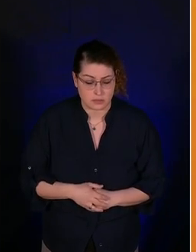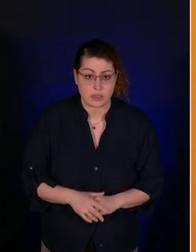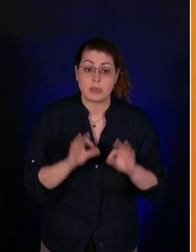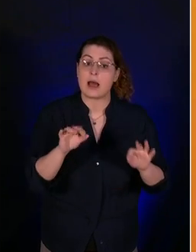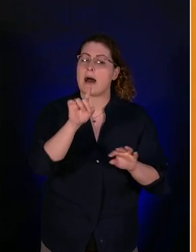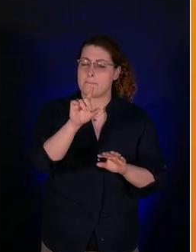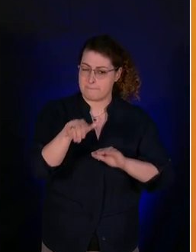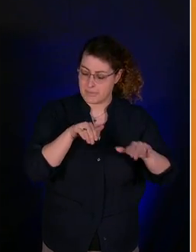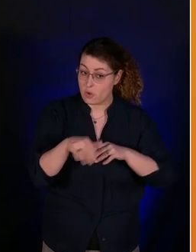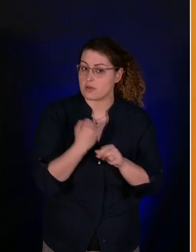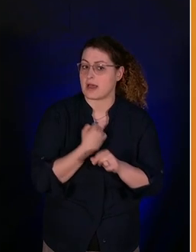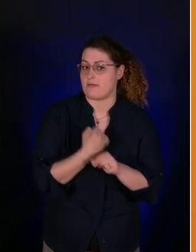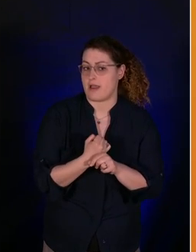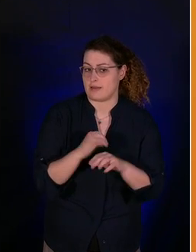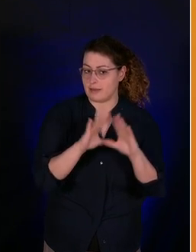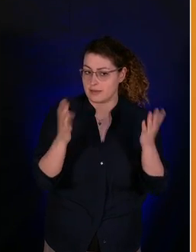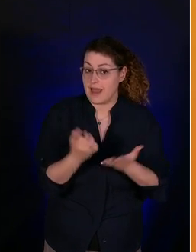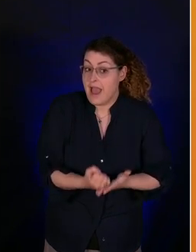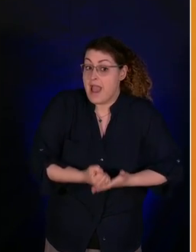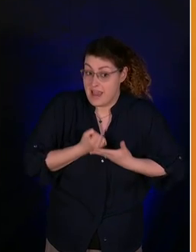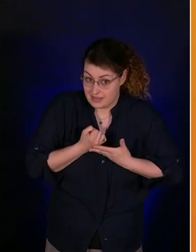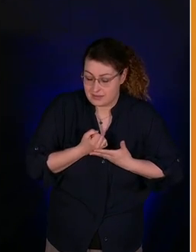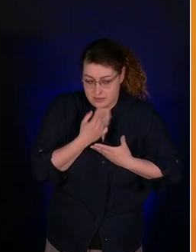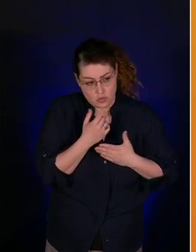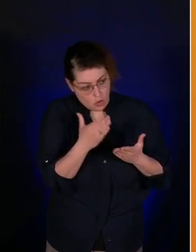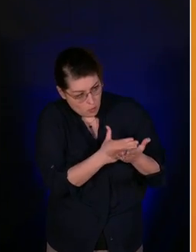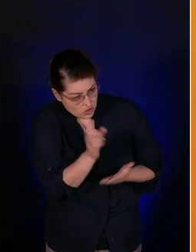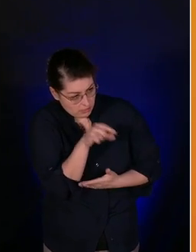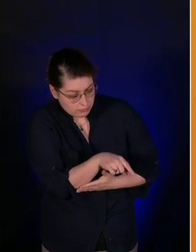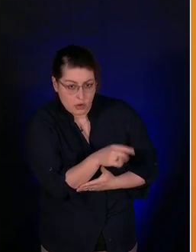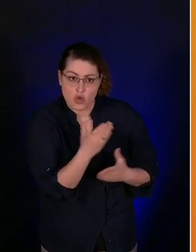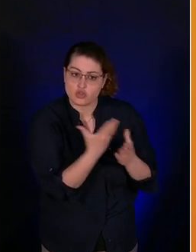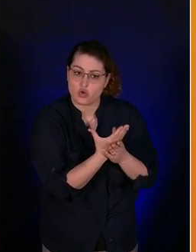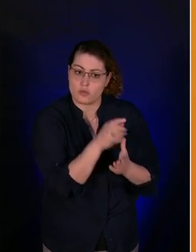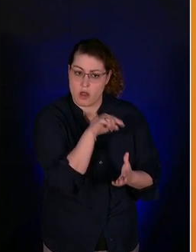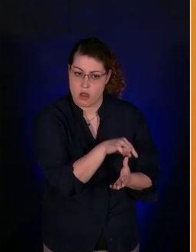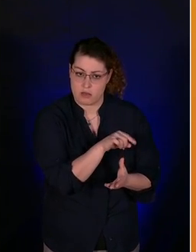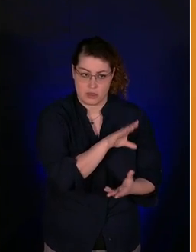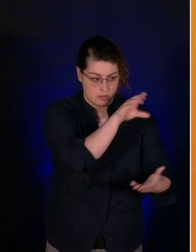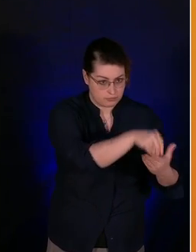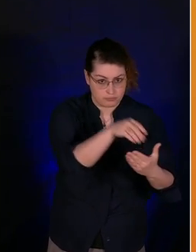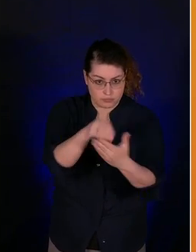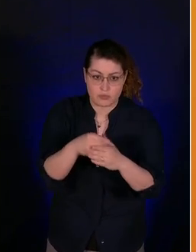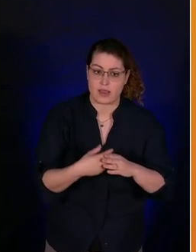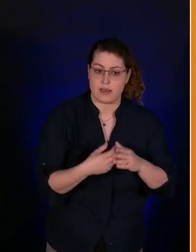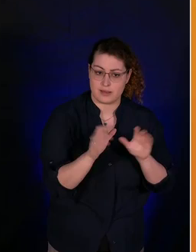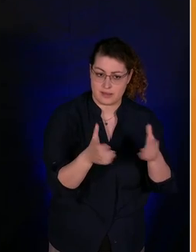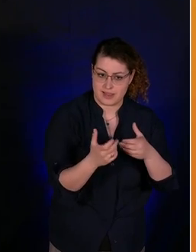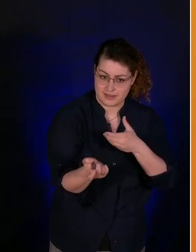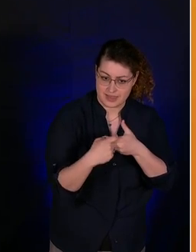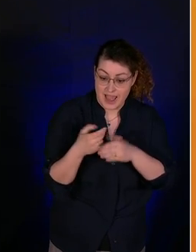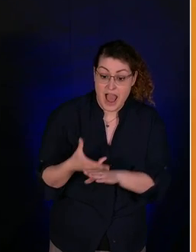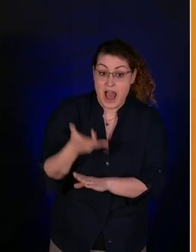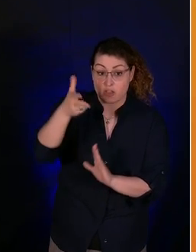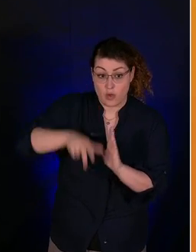de travail qui a permis que le projet de document soit dans les syndicats 3 mois avant l'ouverture du